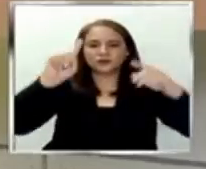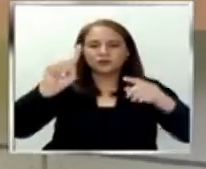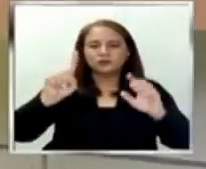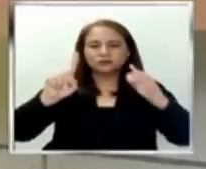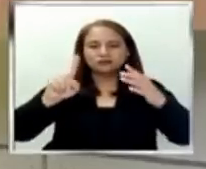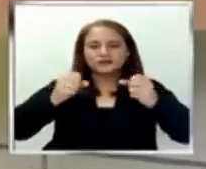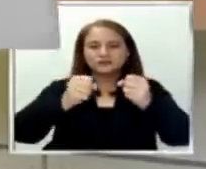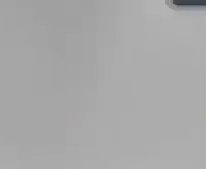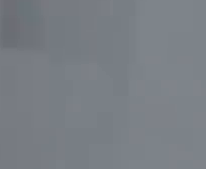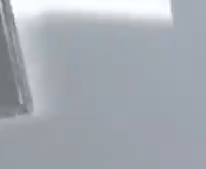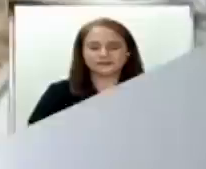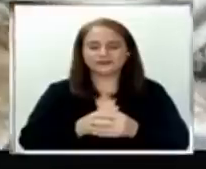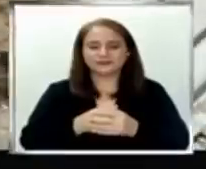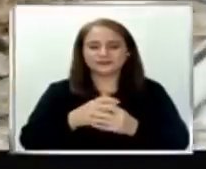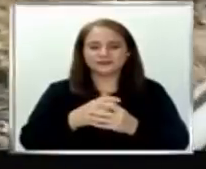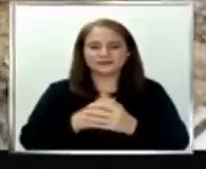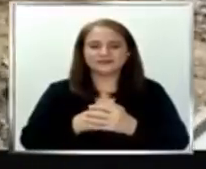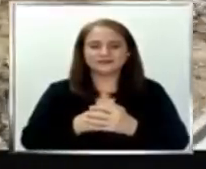Dano Tingkungko.